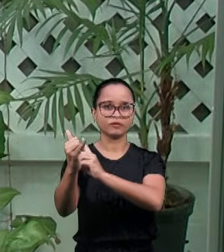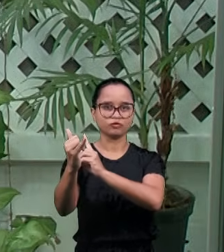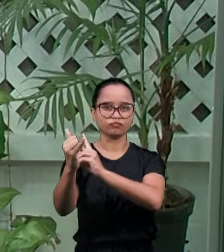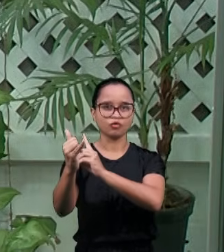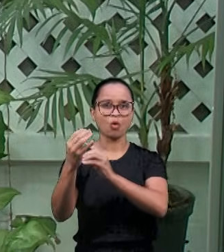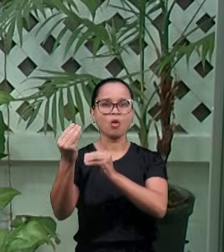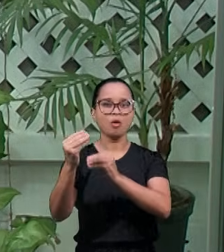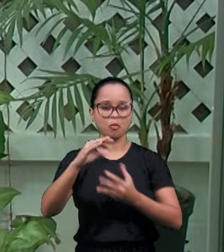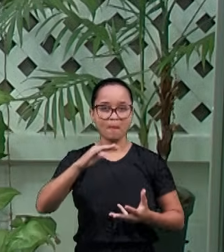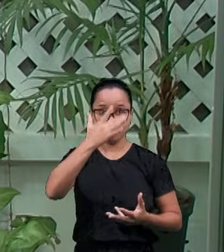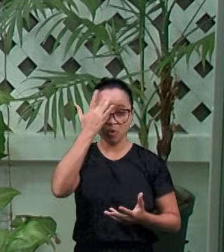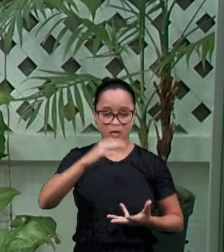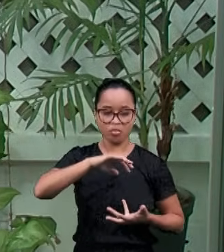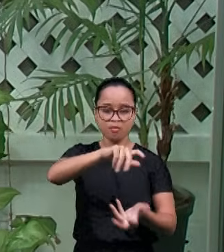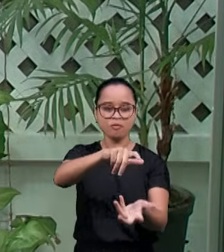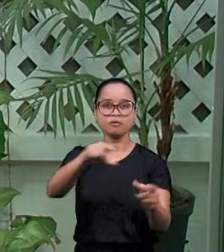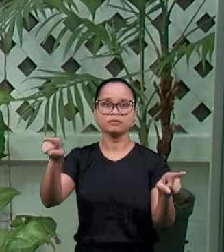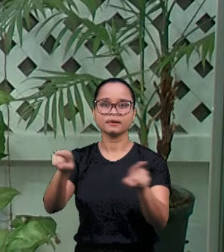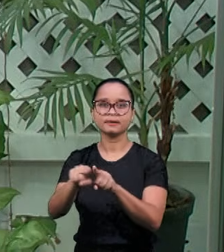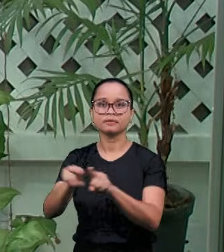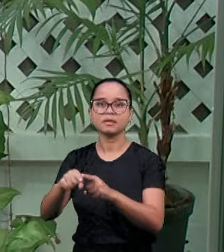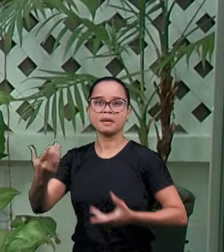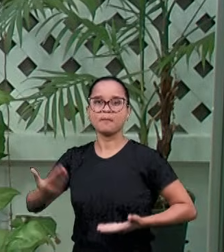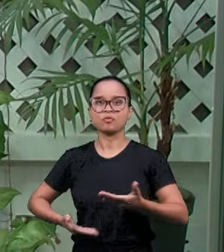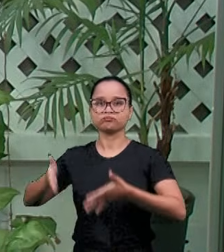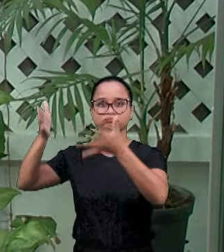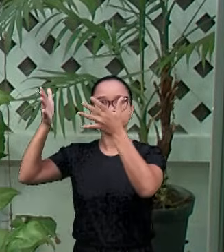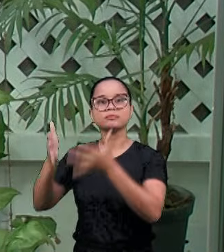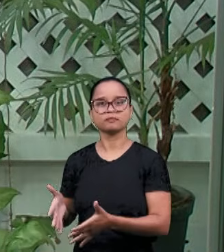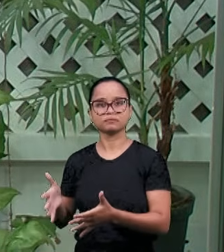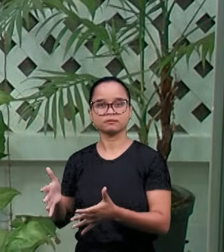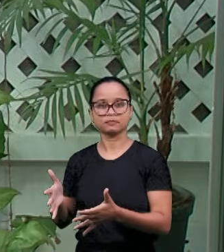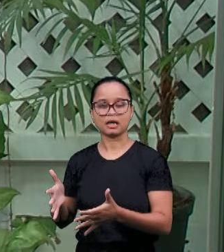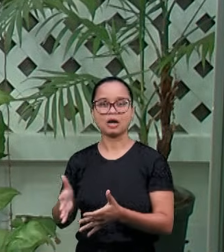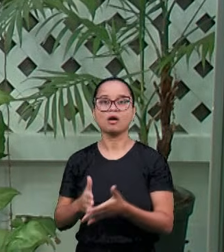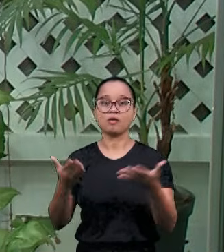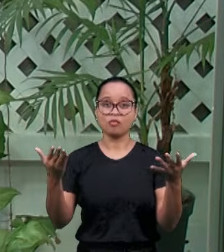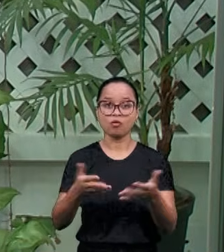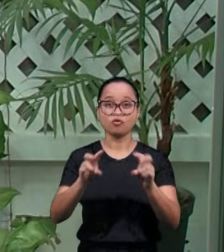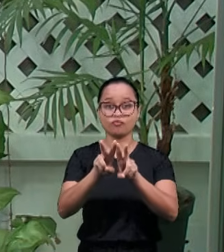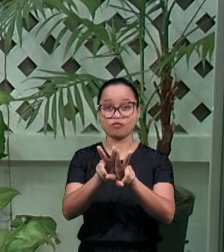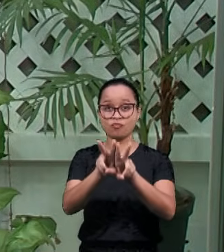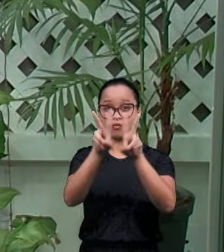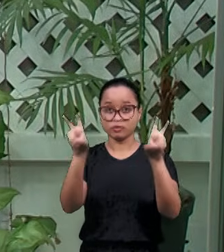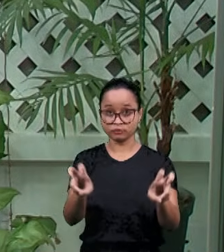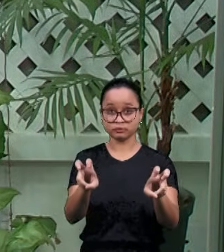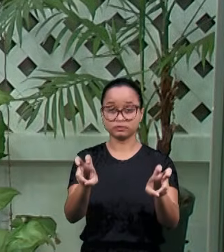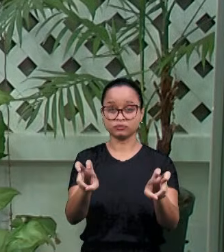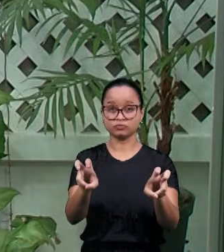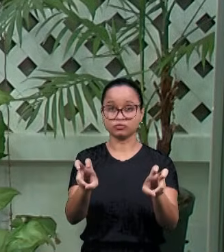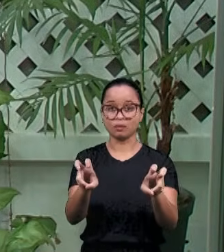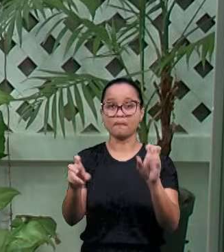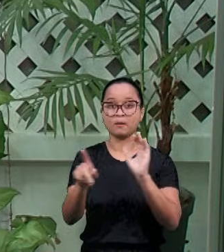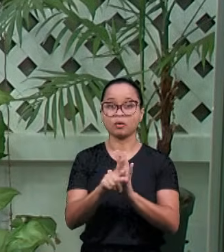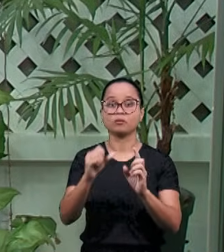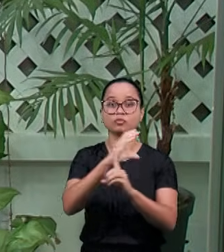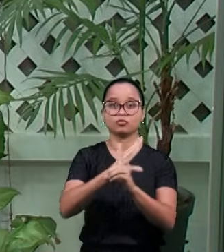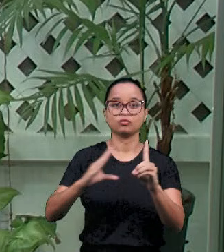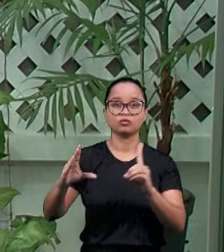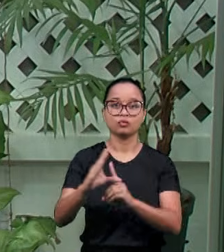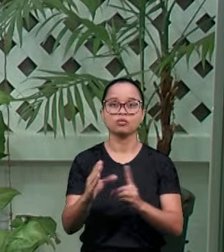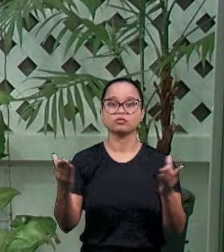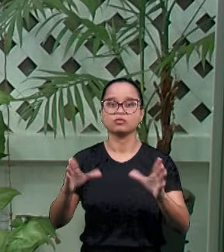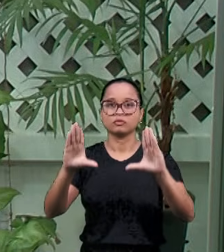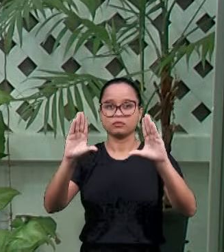l'Église. 11 de septembre, aujourd'hui, sera le sujet traité dans le culte de ce soir. Donc,